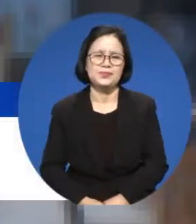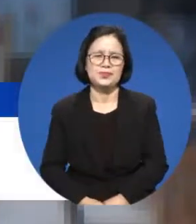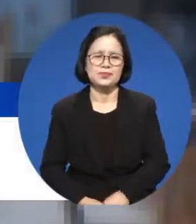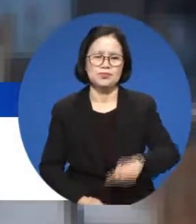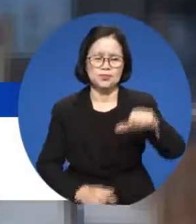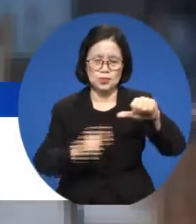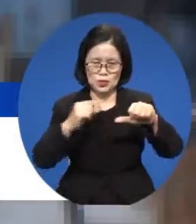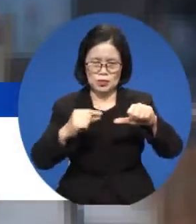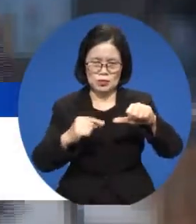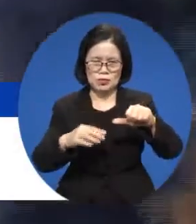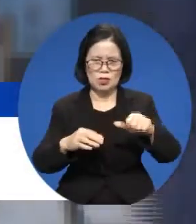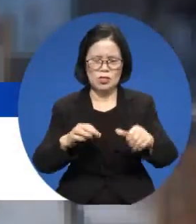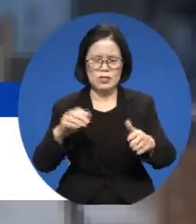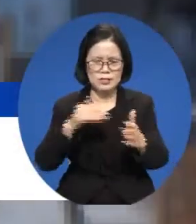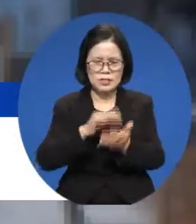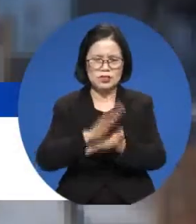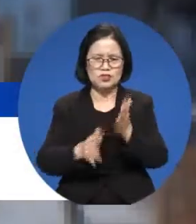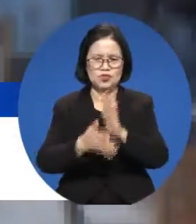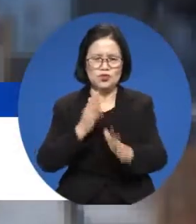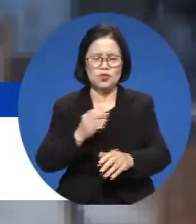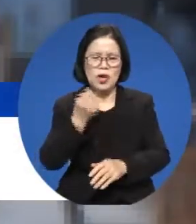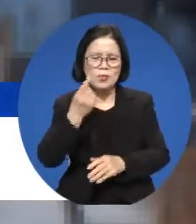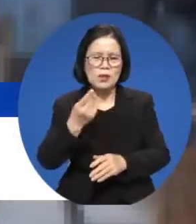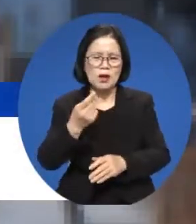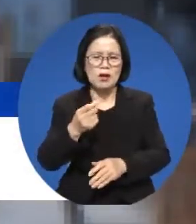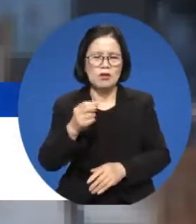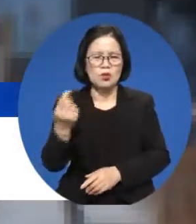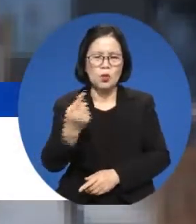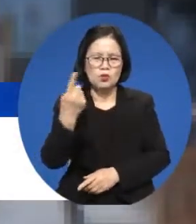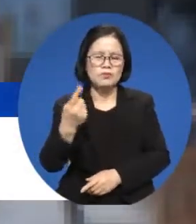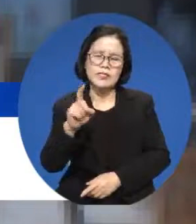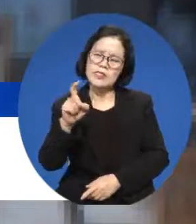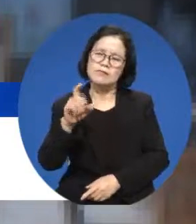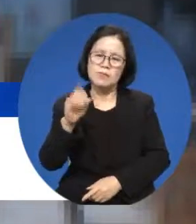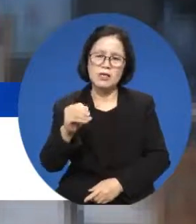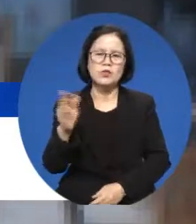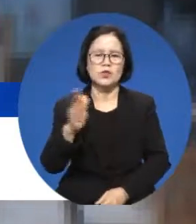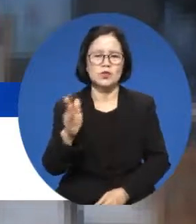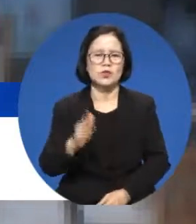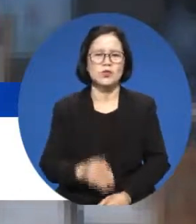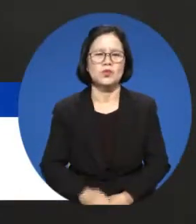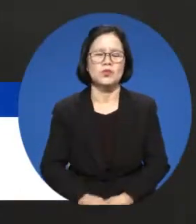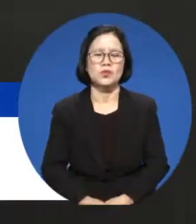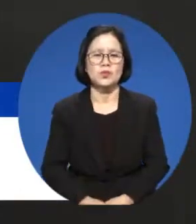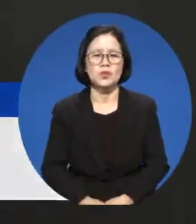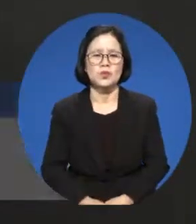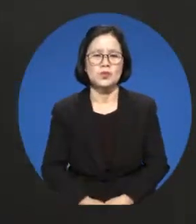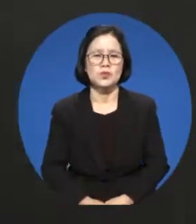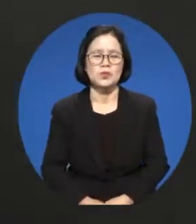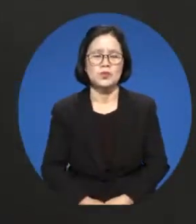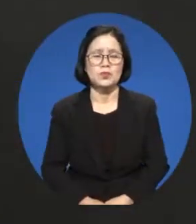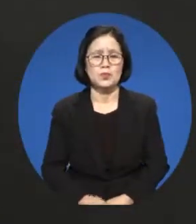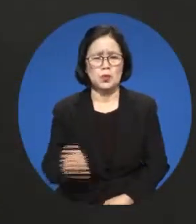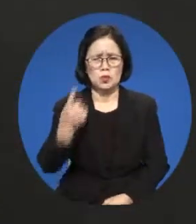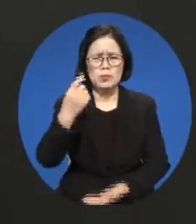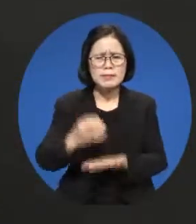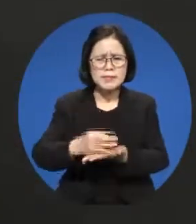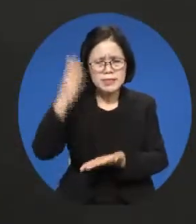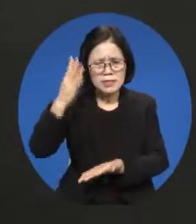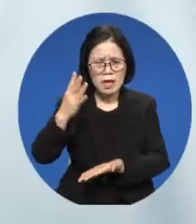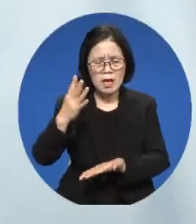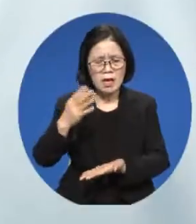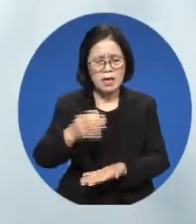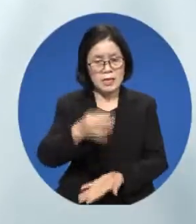데이터 무제한. 데이터 무제한으로? 그럼 한 달에 내는 요금은 어느 정도 돼요? 10만 원. 요금이 비싼데